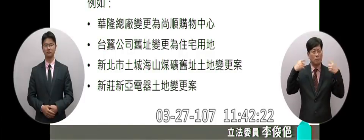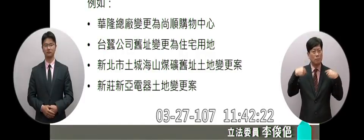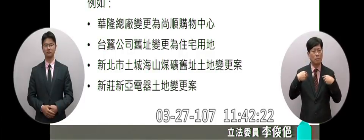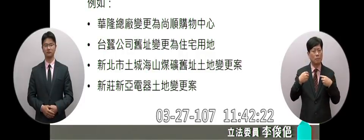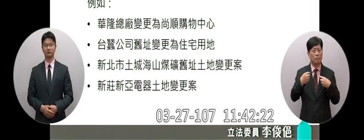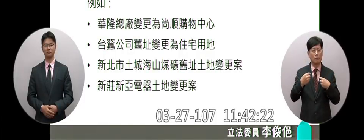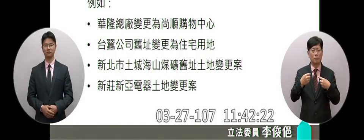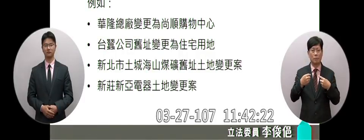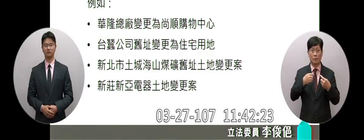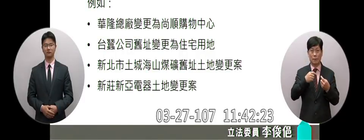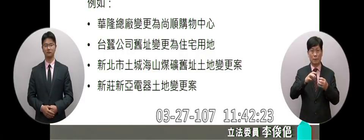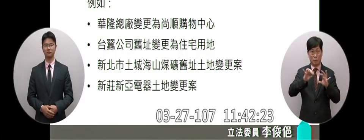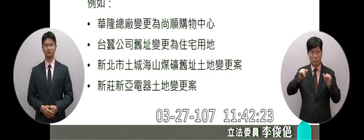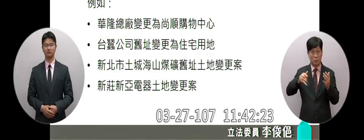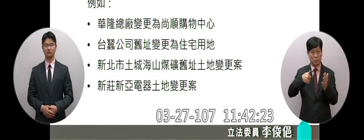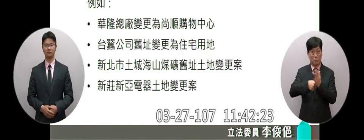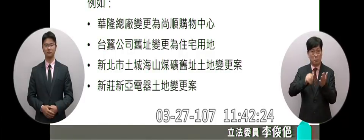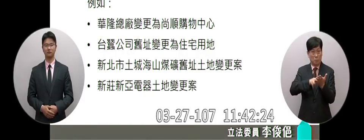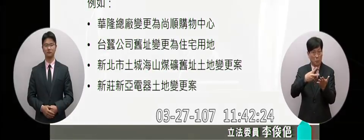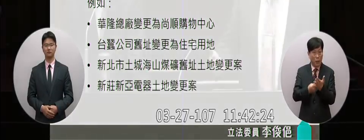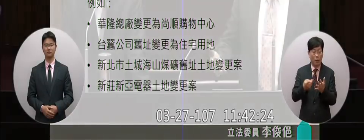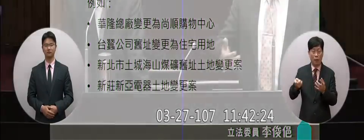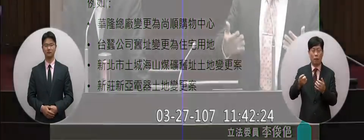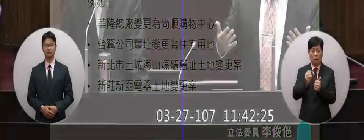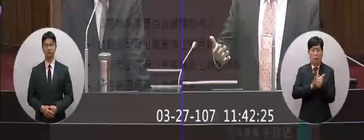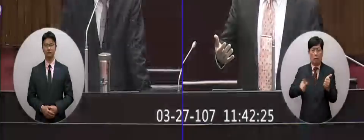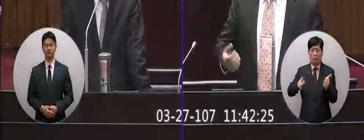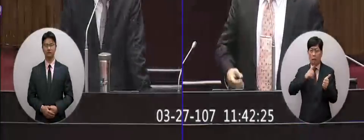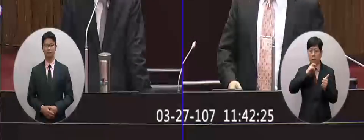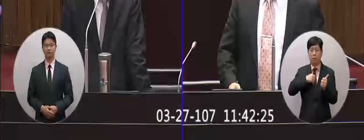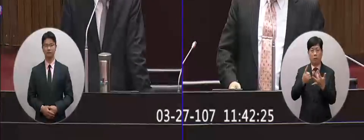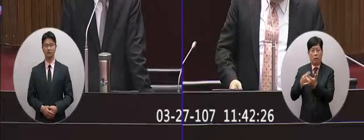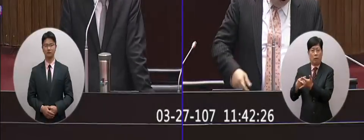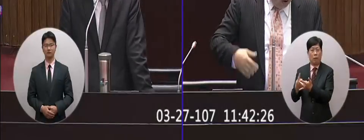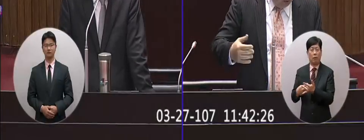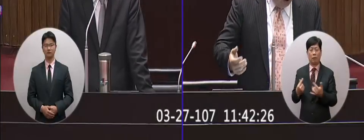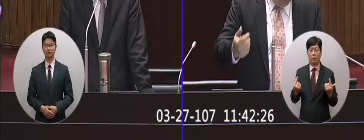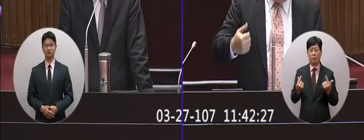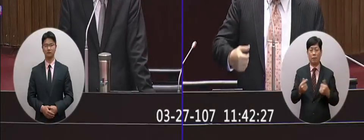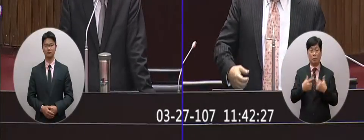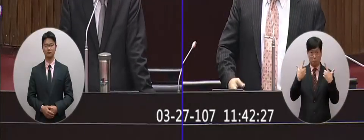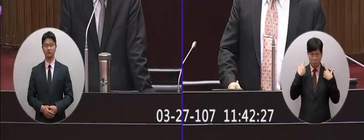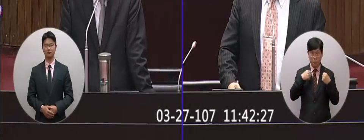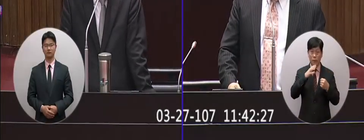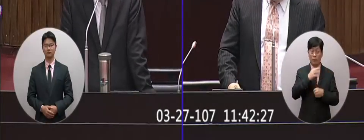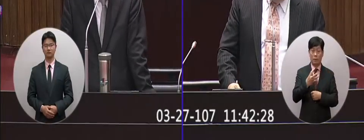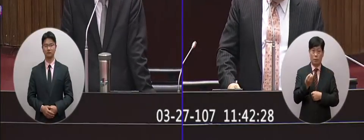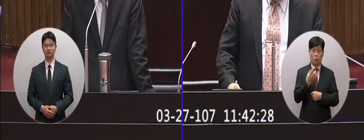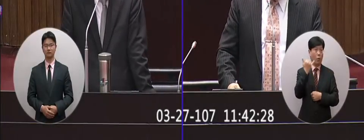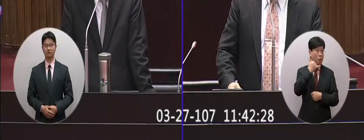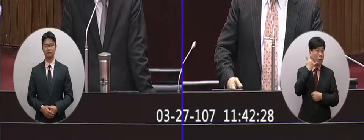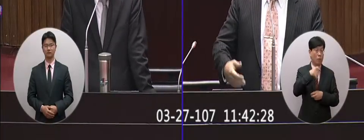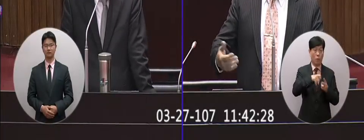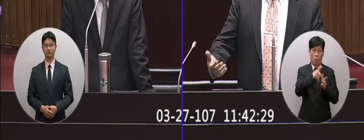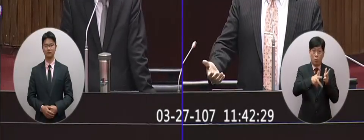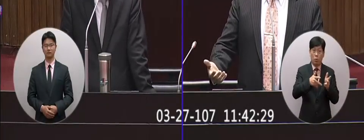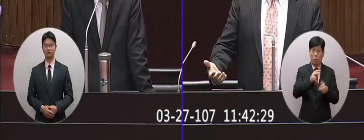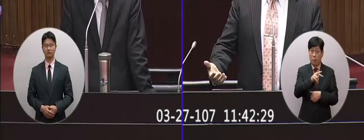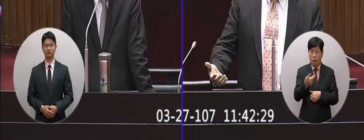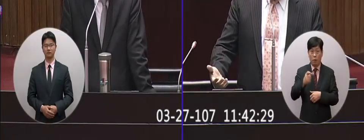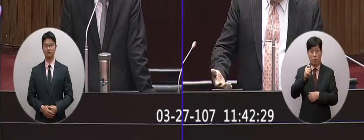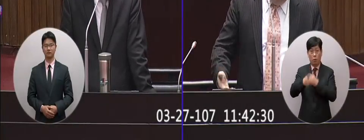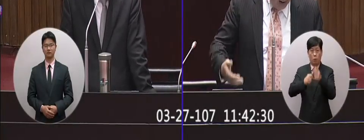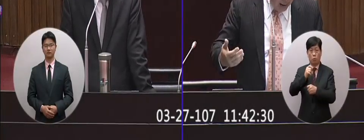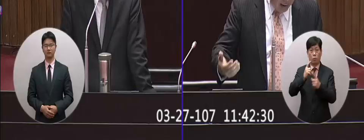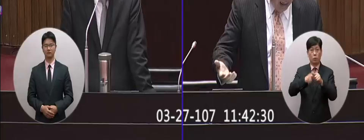为变更土地，然后让这个工业区越来越缺地。好，比如说原来的华龙工厂变成所谓什么购物